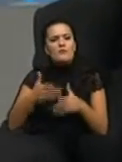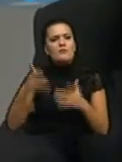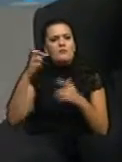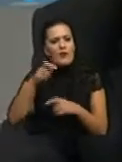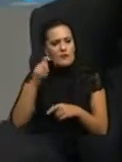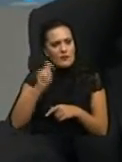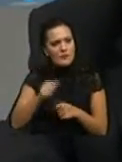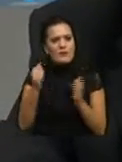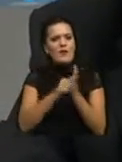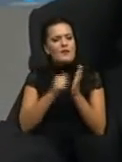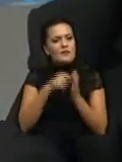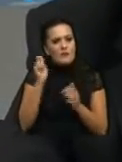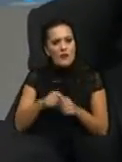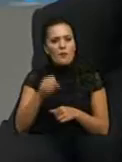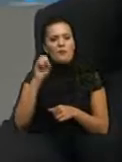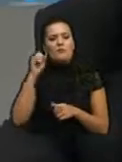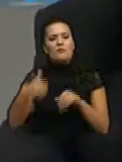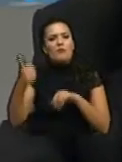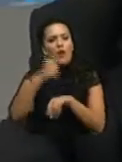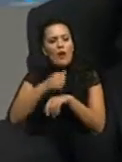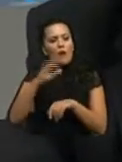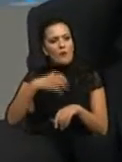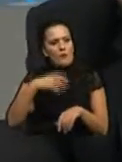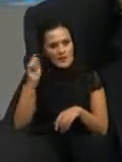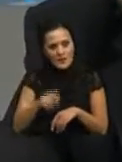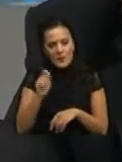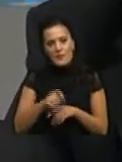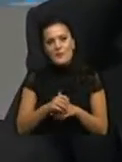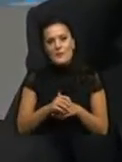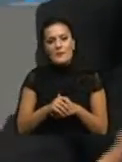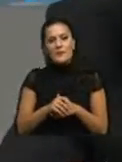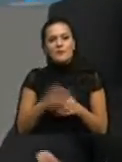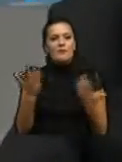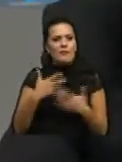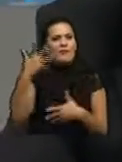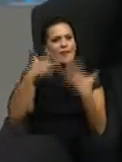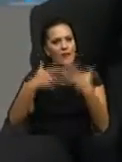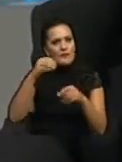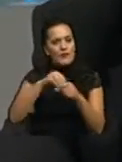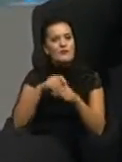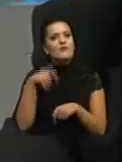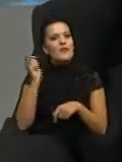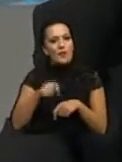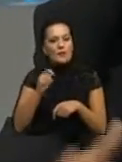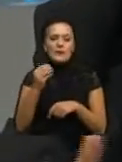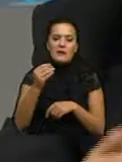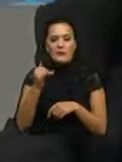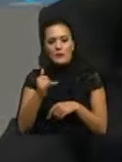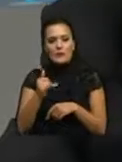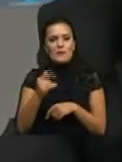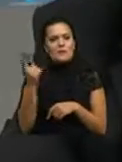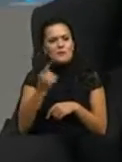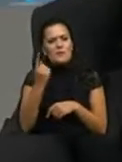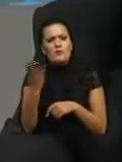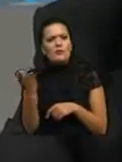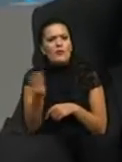gençliğimde, gazetecilik de yaptım, yöneticilik de yaptım. Efendim söyleyeyim, işte televizyonculuk da yaptım, iyi kötü bir şeyler,